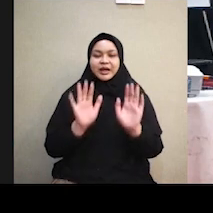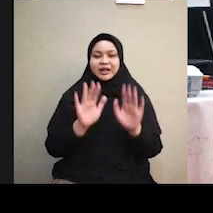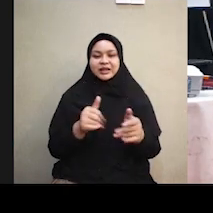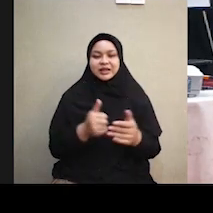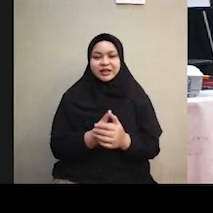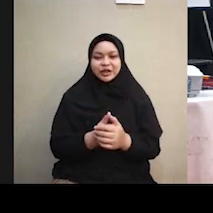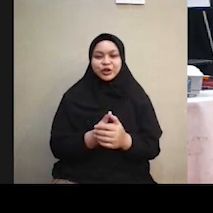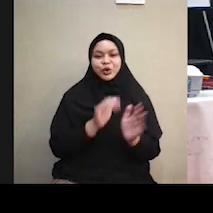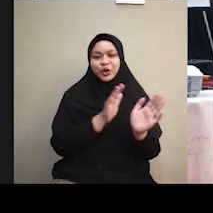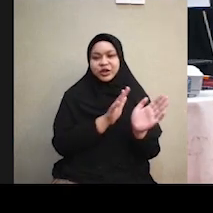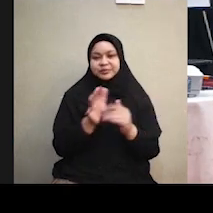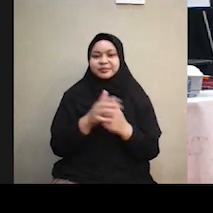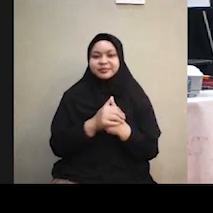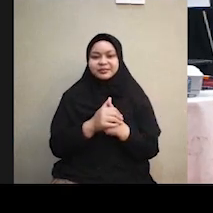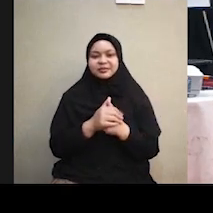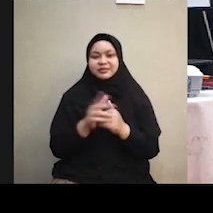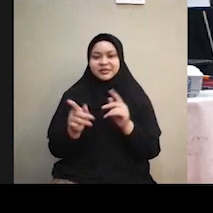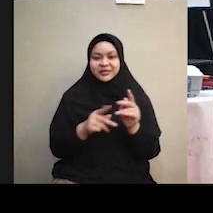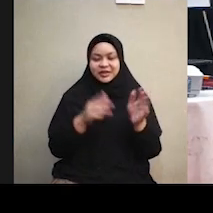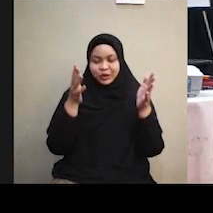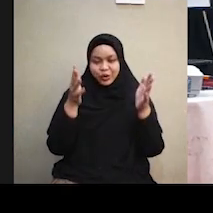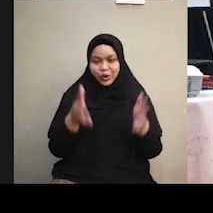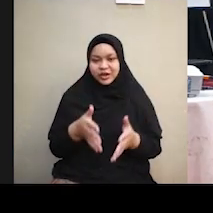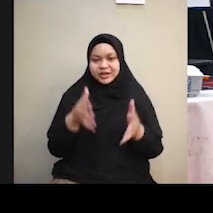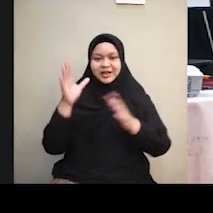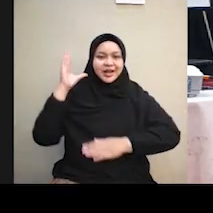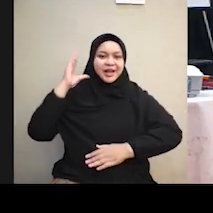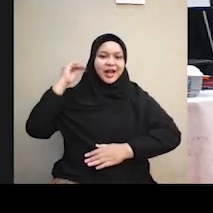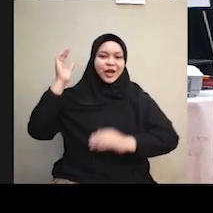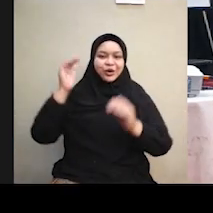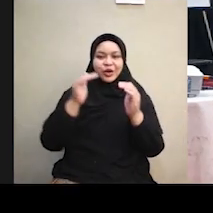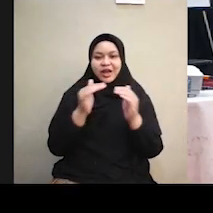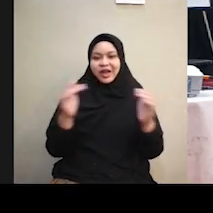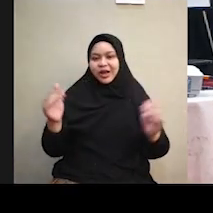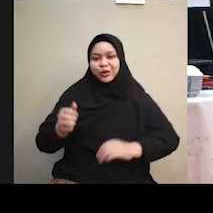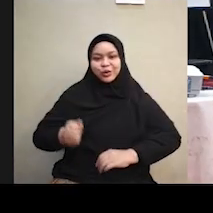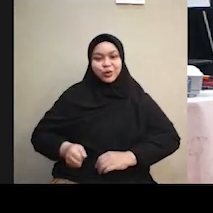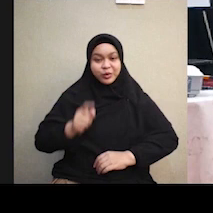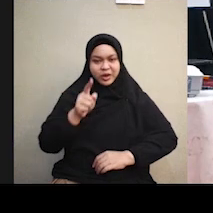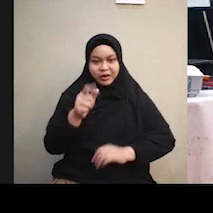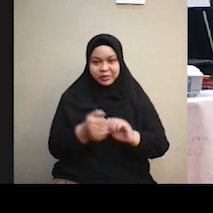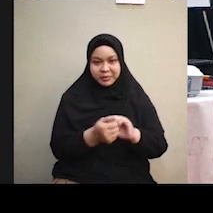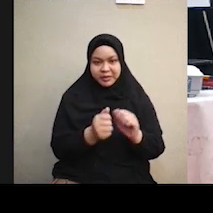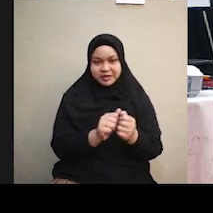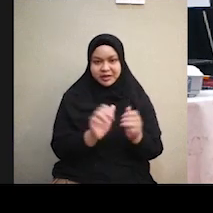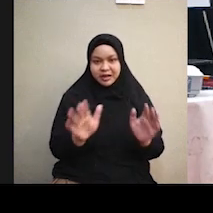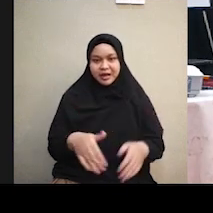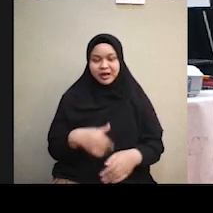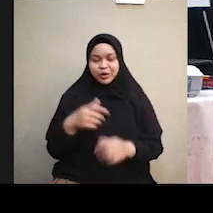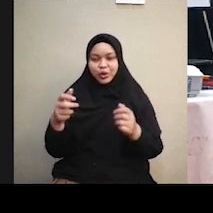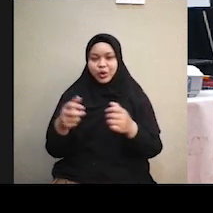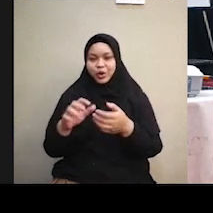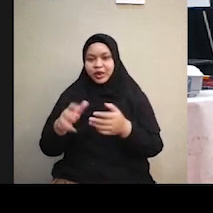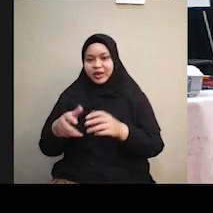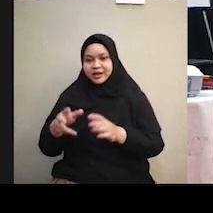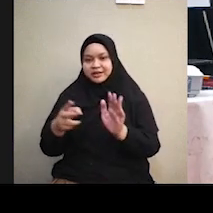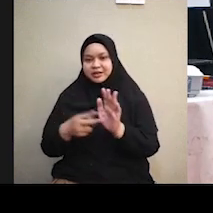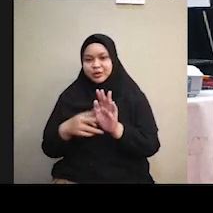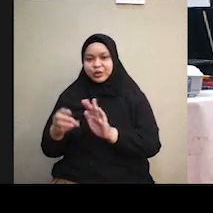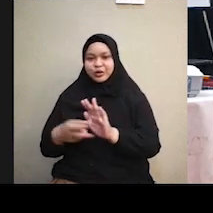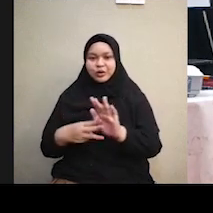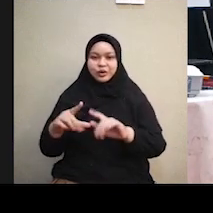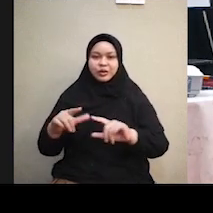berarti juga kalau di konteskan dengan isu keadilan dan hukum itu juga bermasalah ya konteks normalnya bahkan konteks